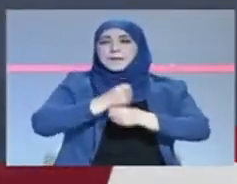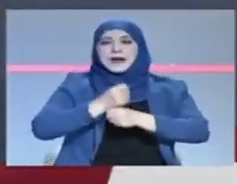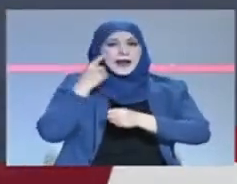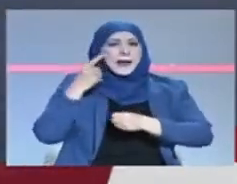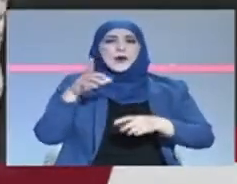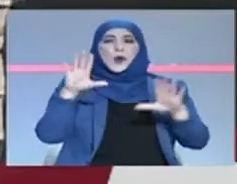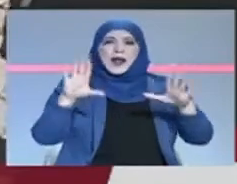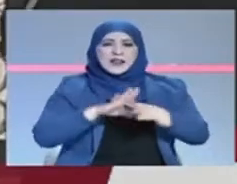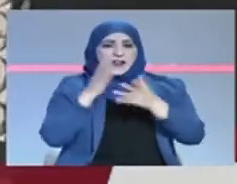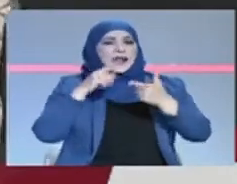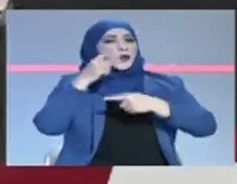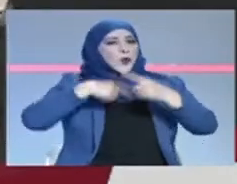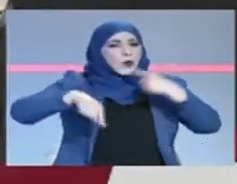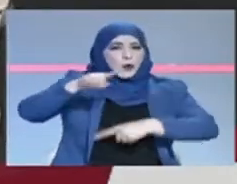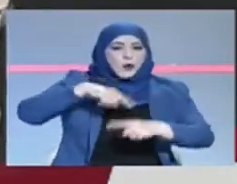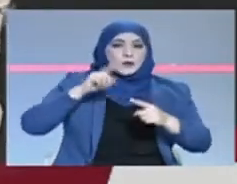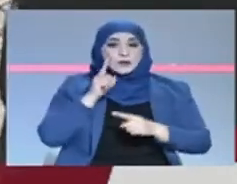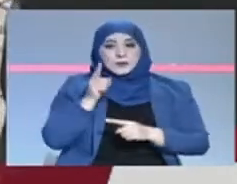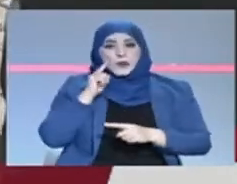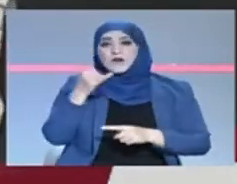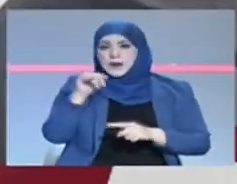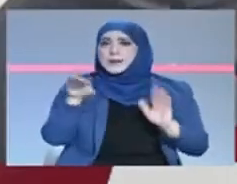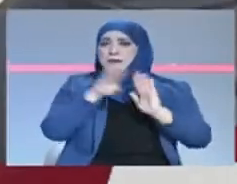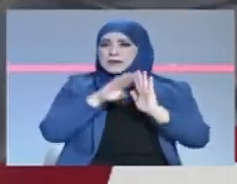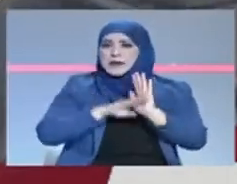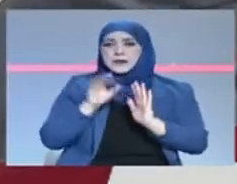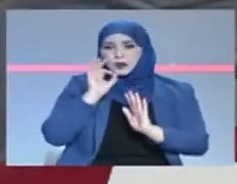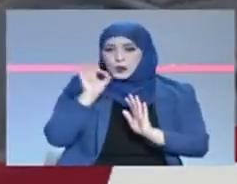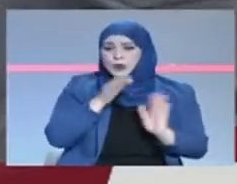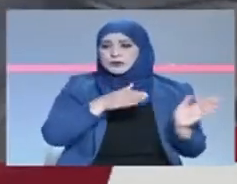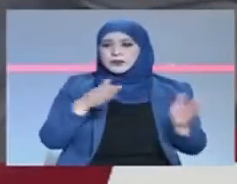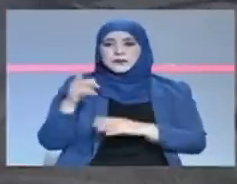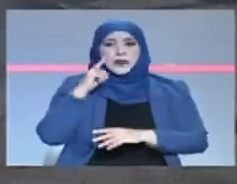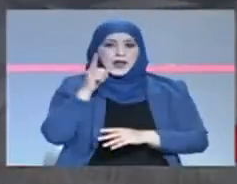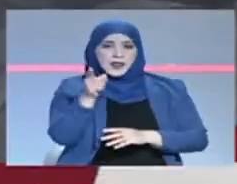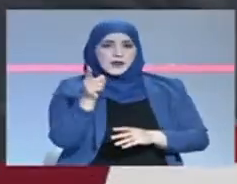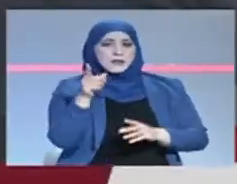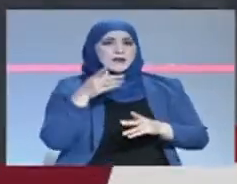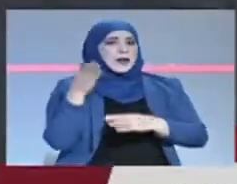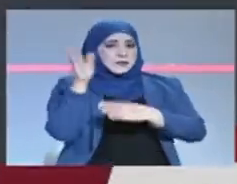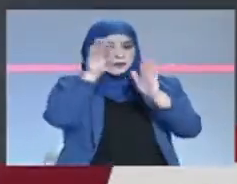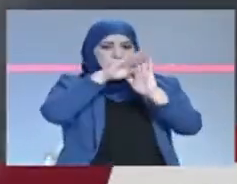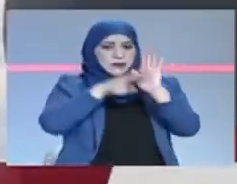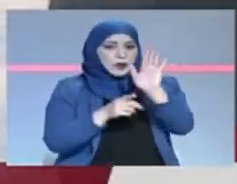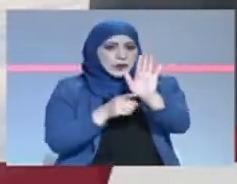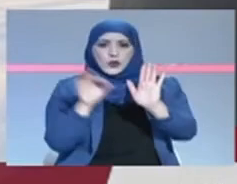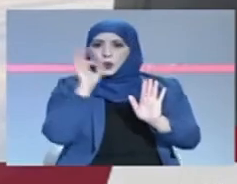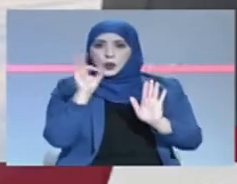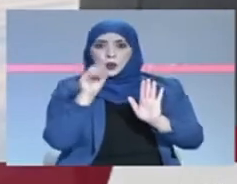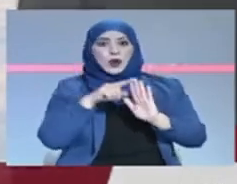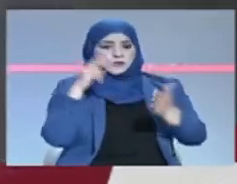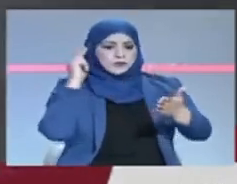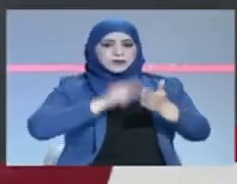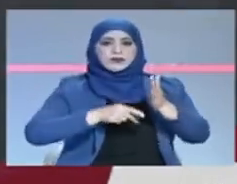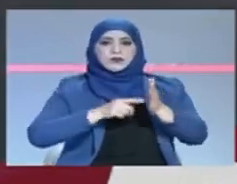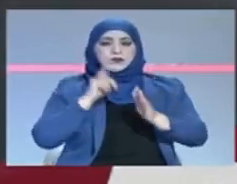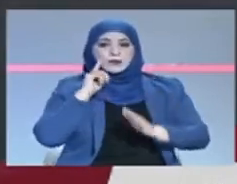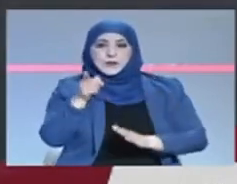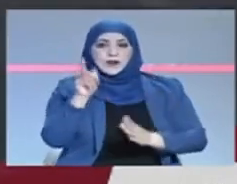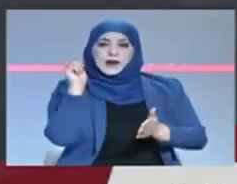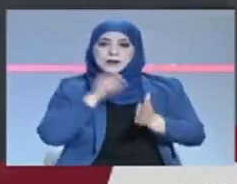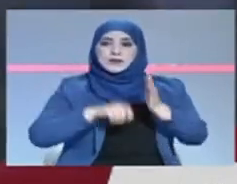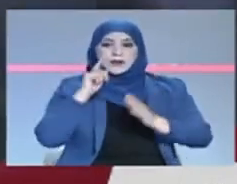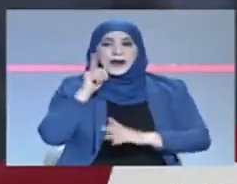ولكل مخالف عقوبة. إذا ما عندوش إذن مأمورية مستجب عليه محضر وخطية مالية، تو عندنا الاذن الماموريه ماشي نفس الرقم تاع